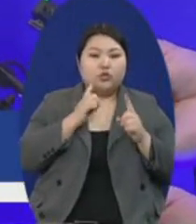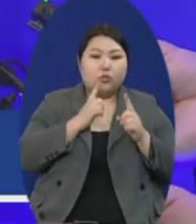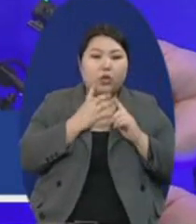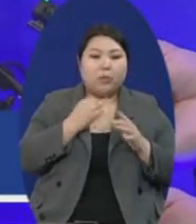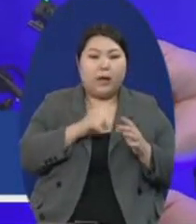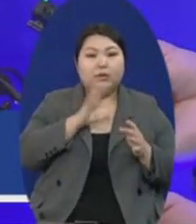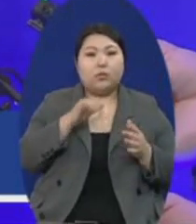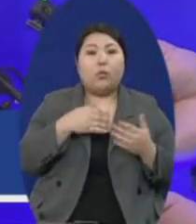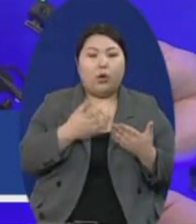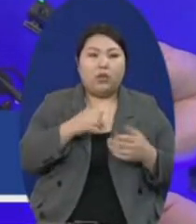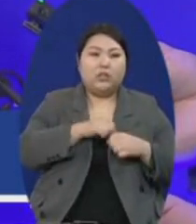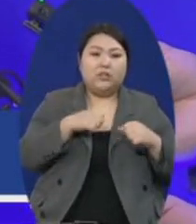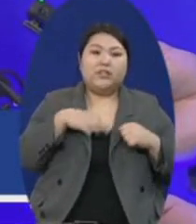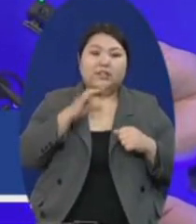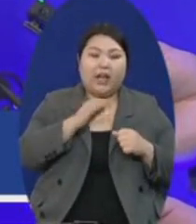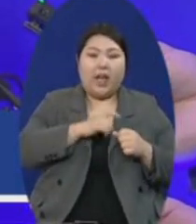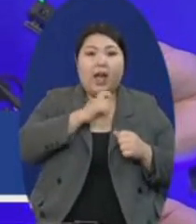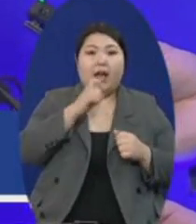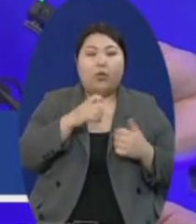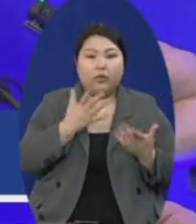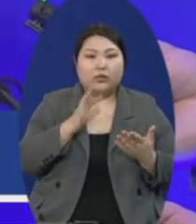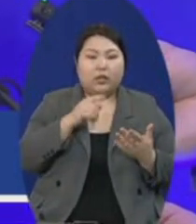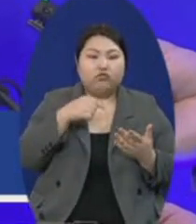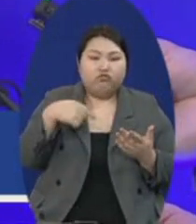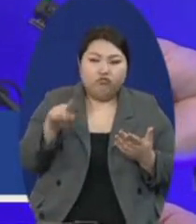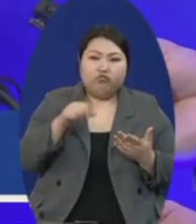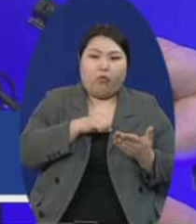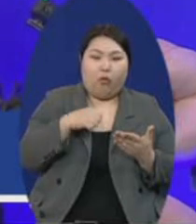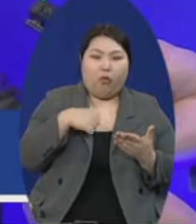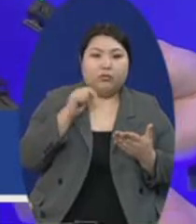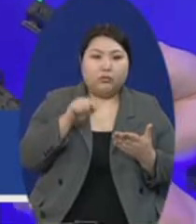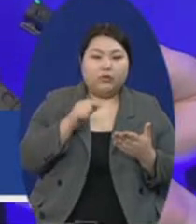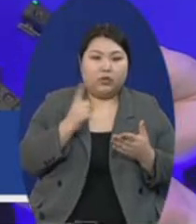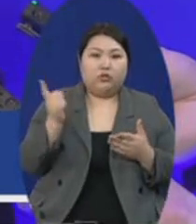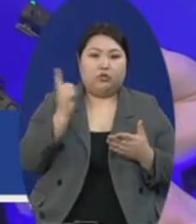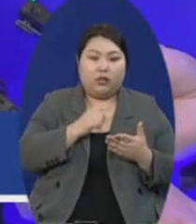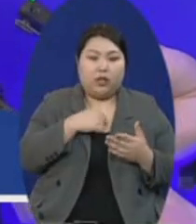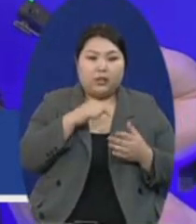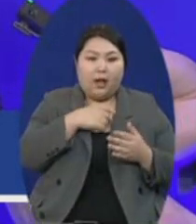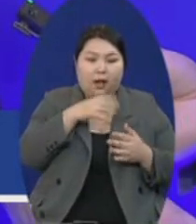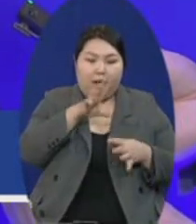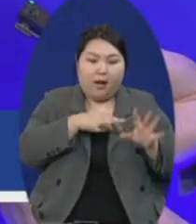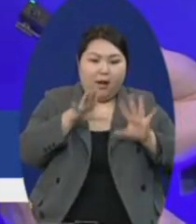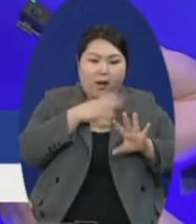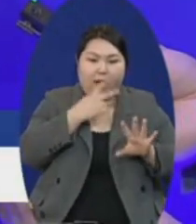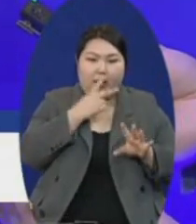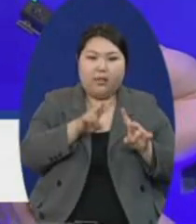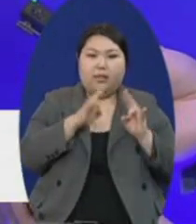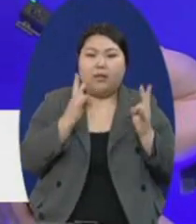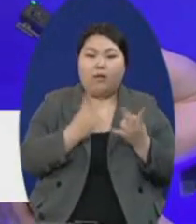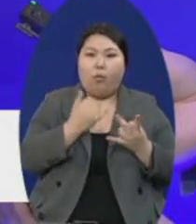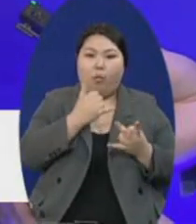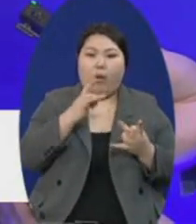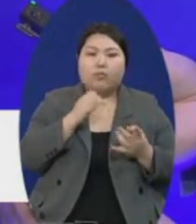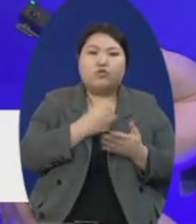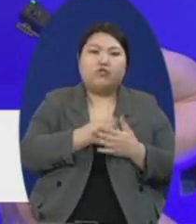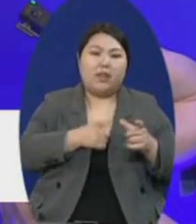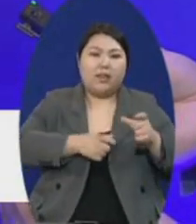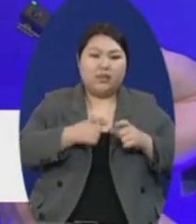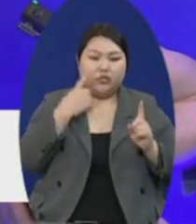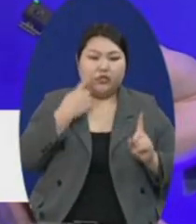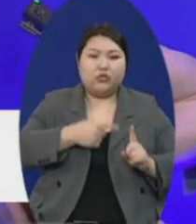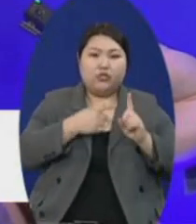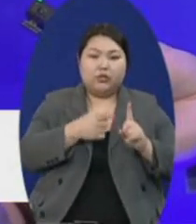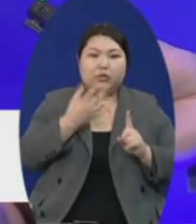тавь, иргэд яаж хариулах нь яг тэр өөрсдийнх нь нэрэг. Эндээсээ бүгдээрээ яг харж үзээд нийгмийн уур амьсгал, шин эдийн засгийн чиглэлээр